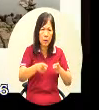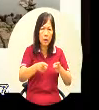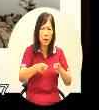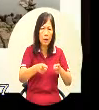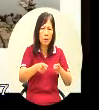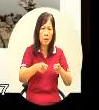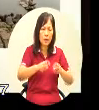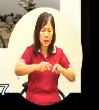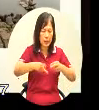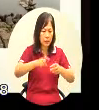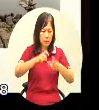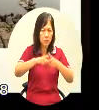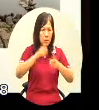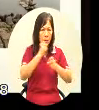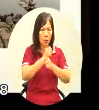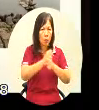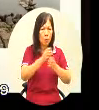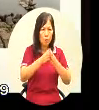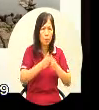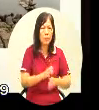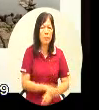哈、哦。